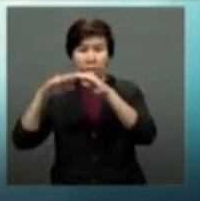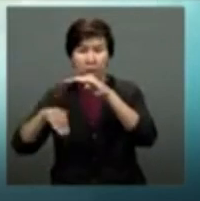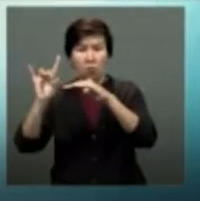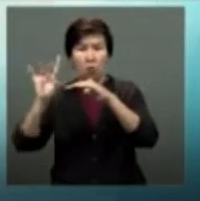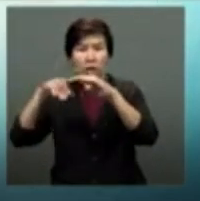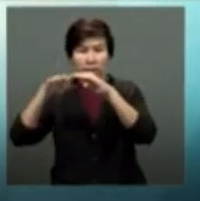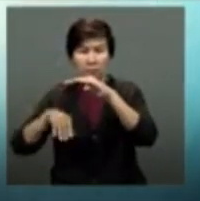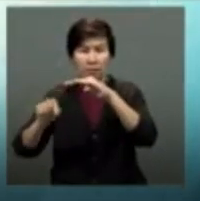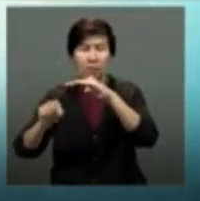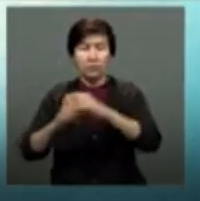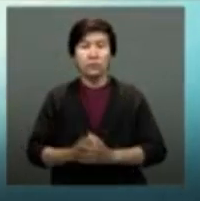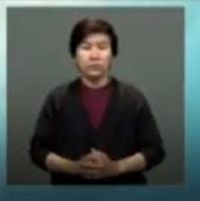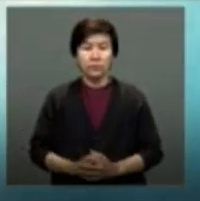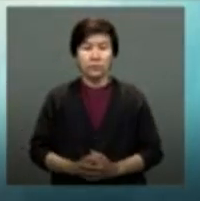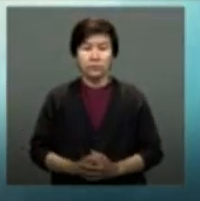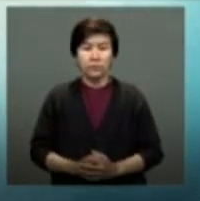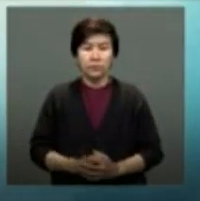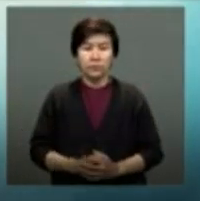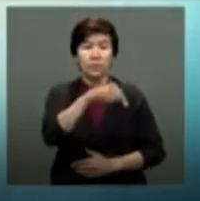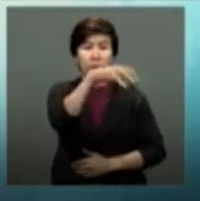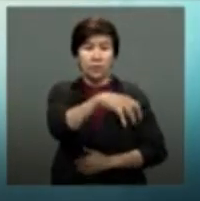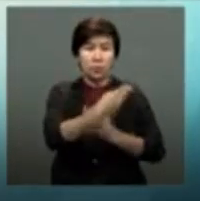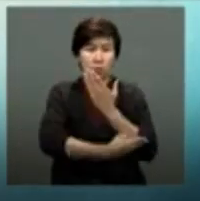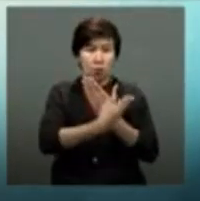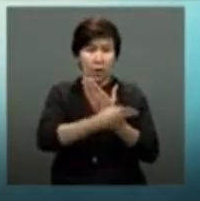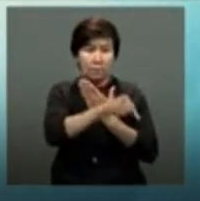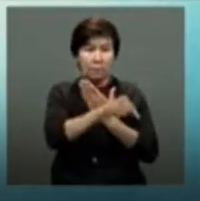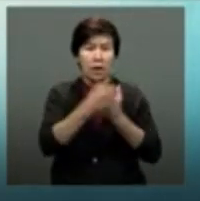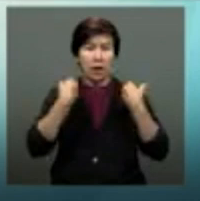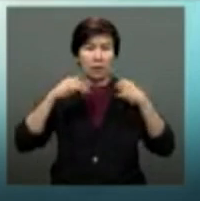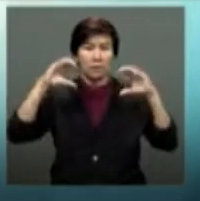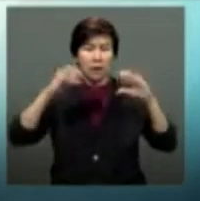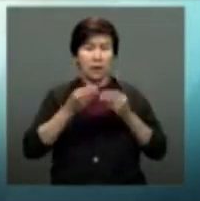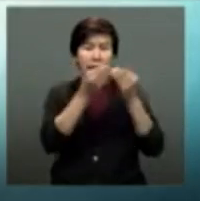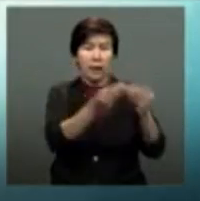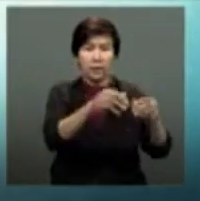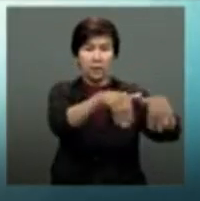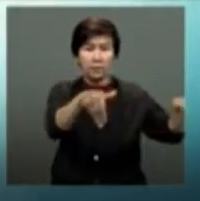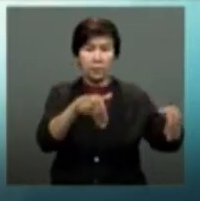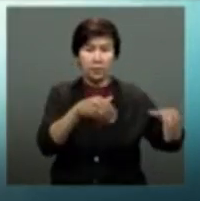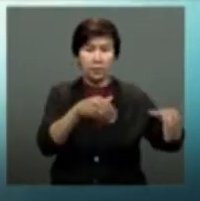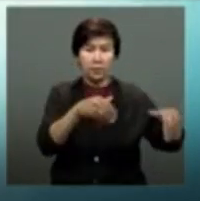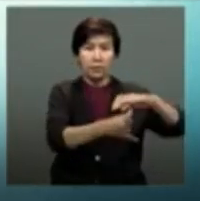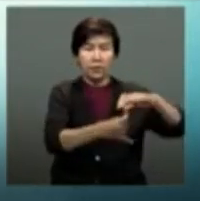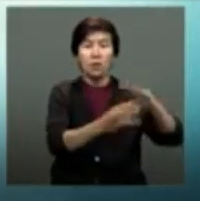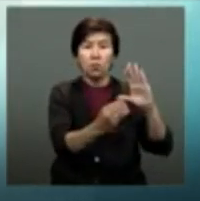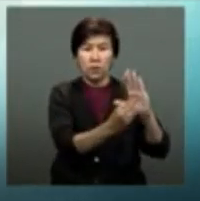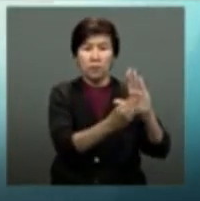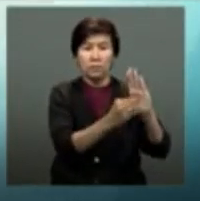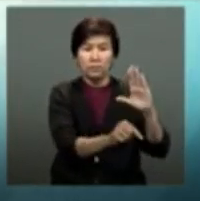อยู่ที่โรงแรมที่เราจัดให้นะครับเป็นสเตทควอรันทีนที่กรุงเทพมหานครครับก็ท